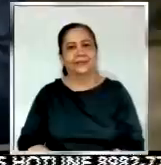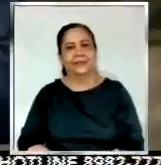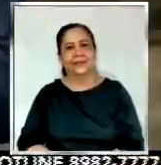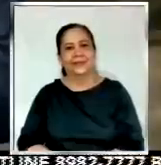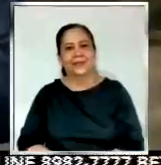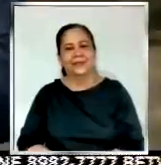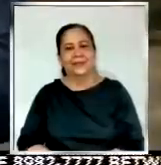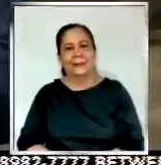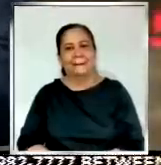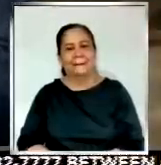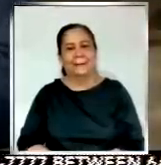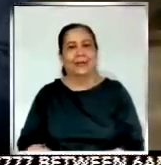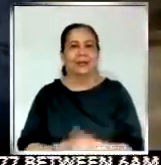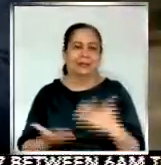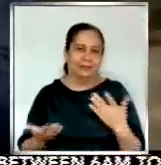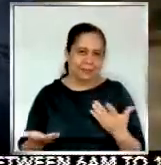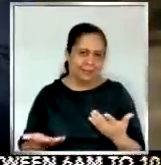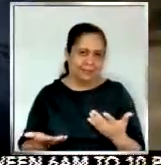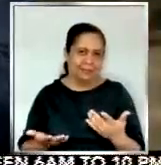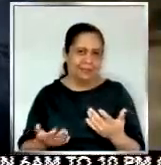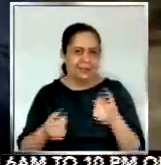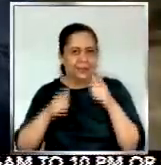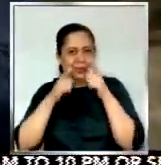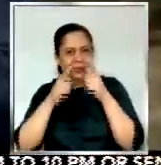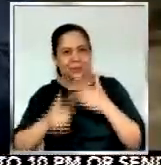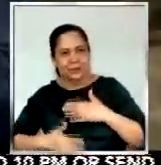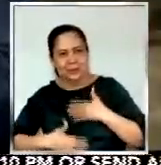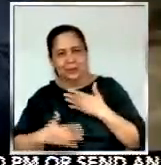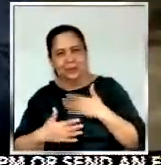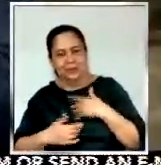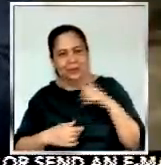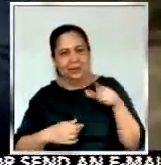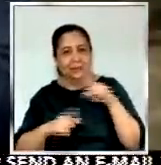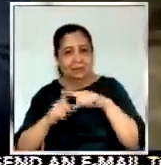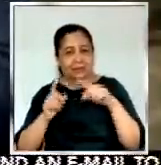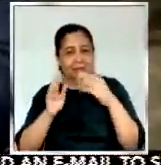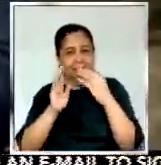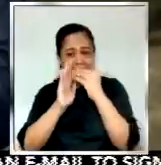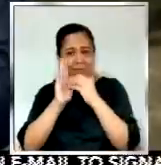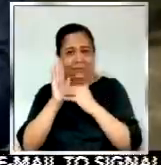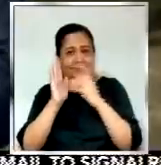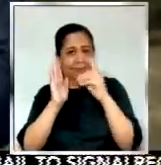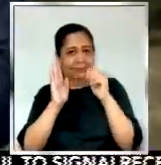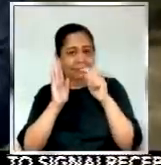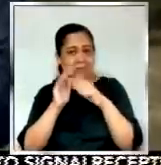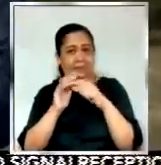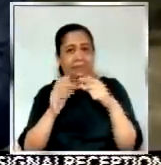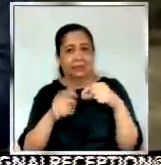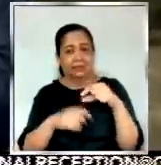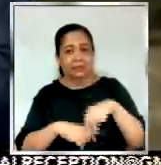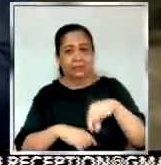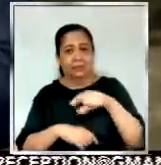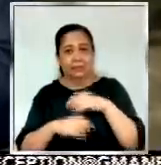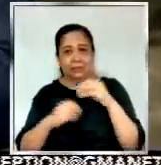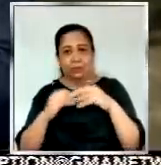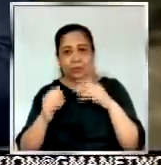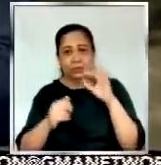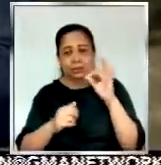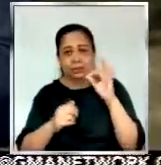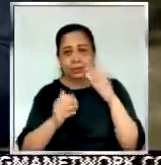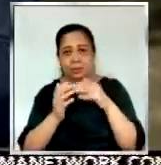Nako Mel, bakit na masaya yan si nanay, sa datos ng Quezon Provincial Police Office ay aabot sa mahigit 19,000 na